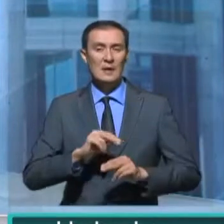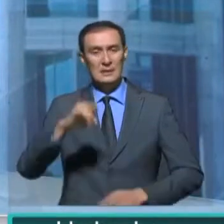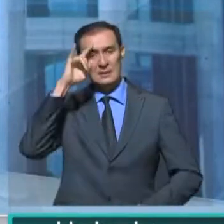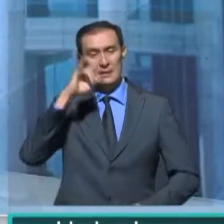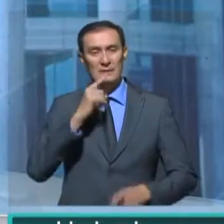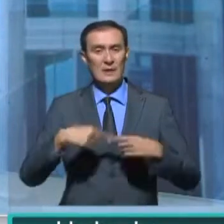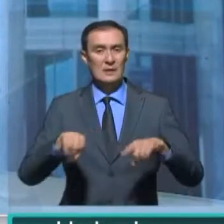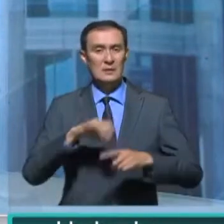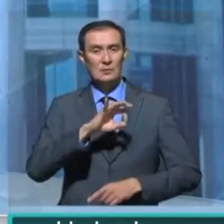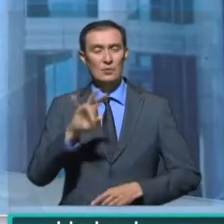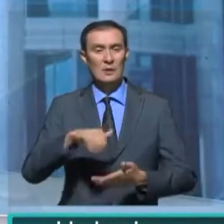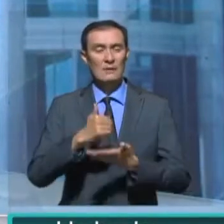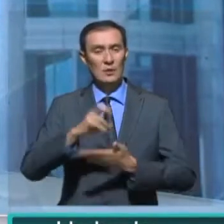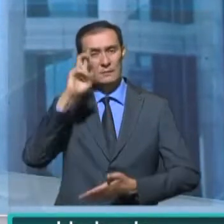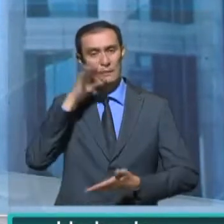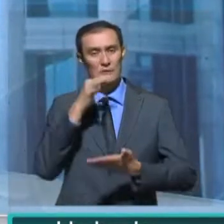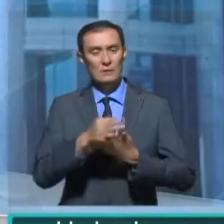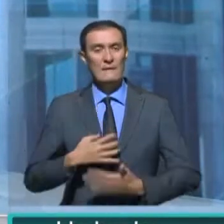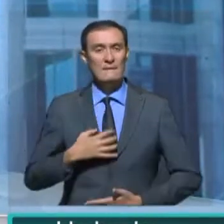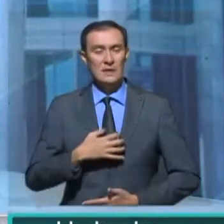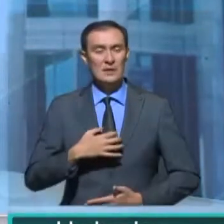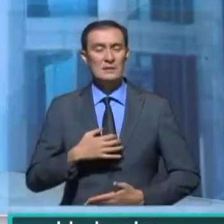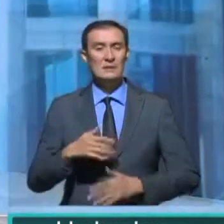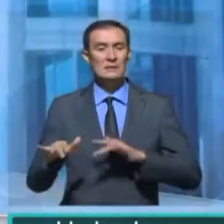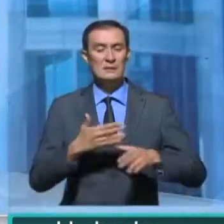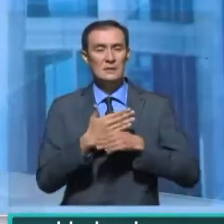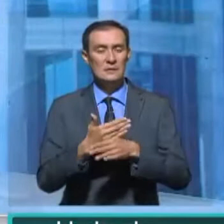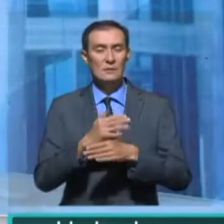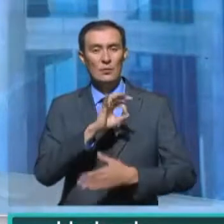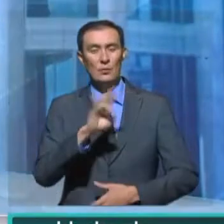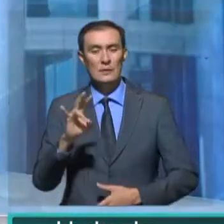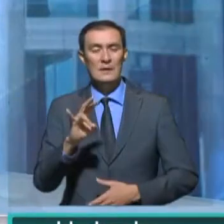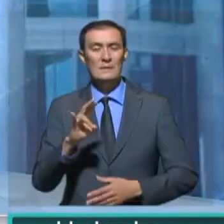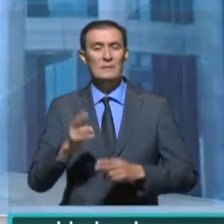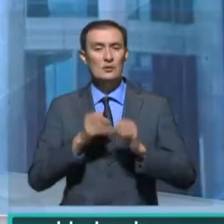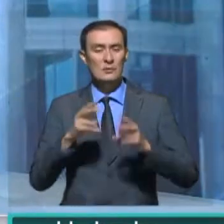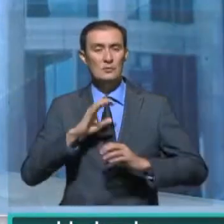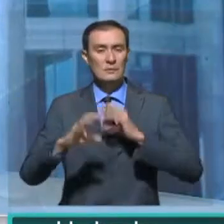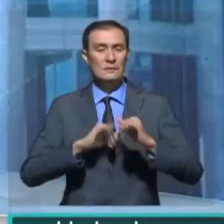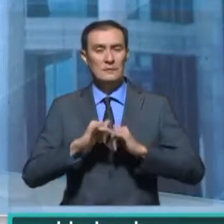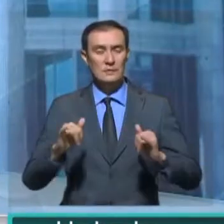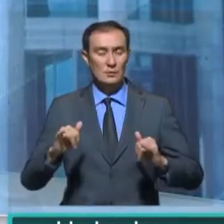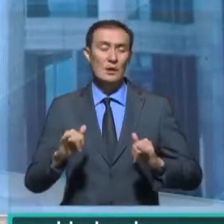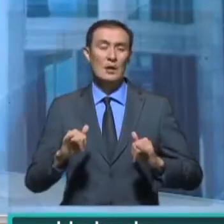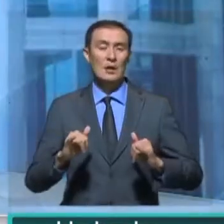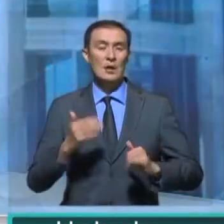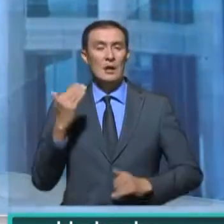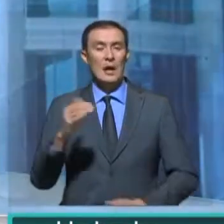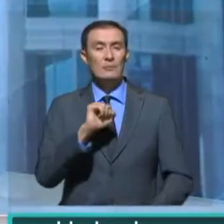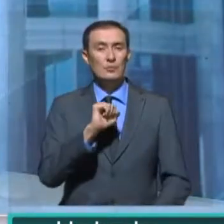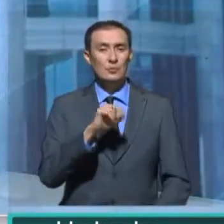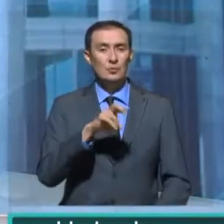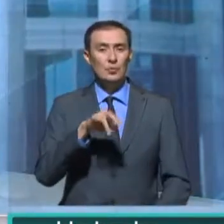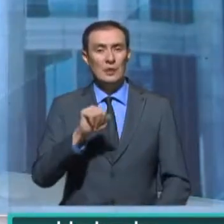и организацией. Президент подчеркнул исключительную роль ООН в содействии глобальному миру, безопасности и устойчивому развитию. В свою очередь, Абдулла